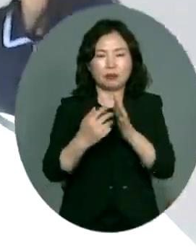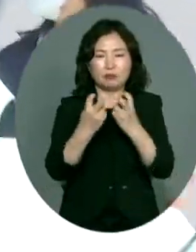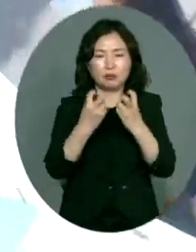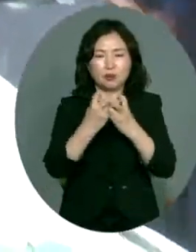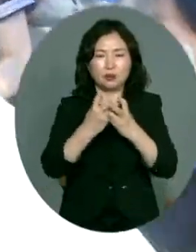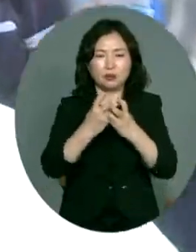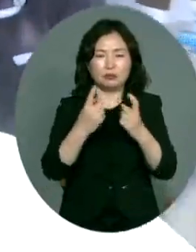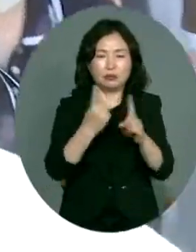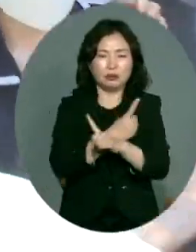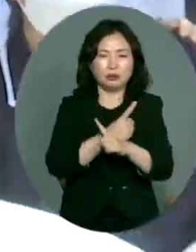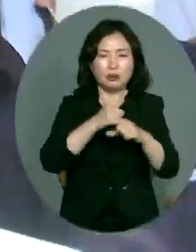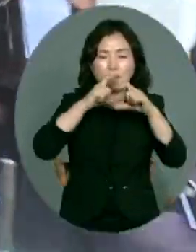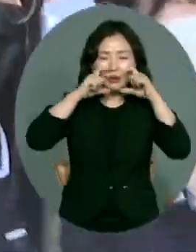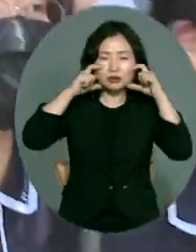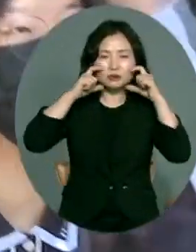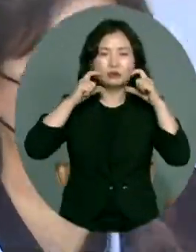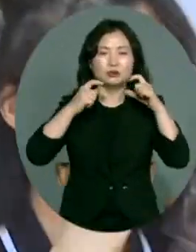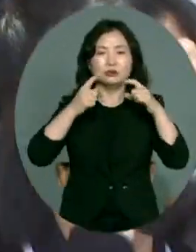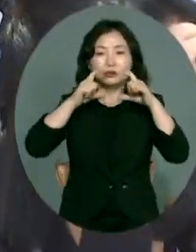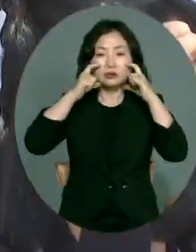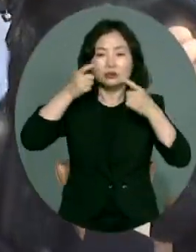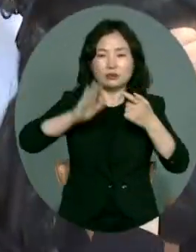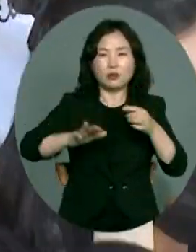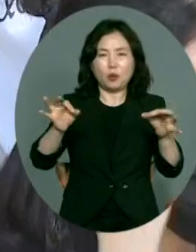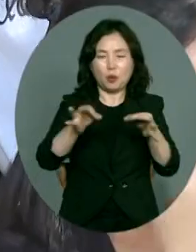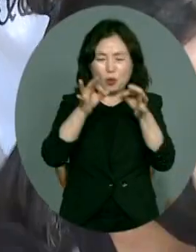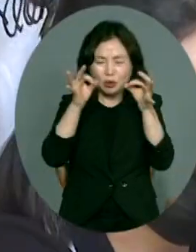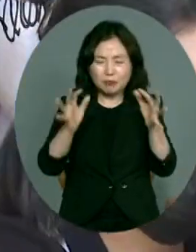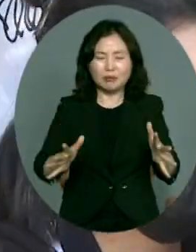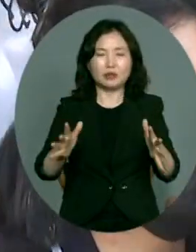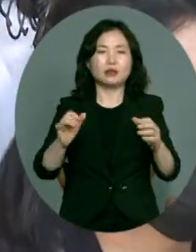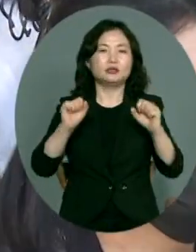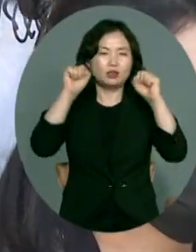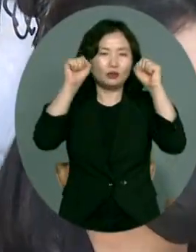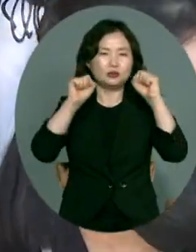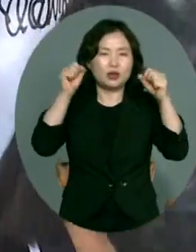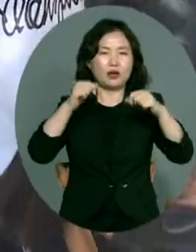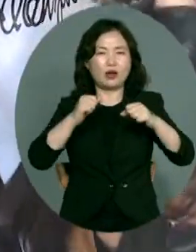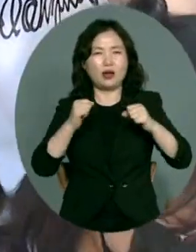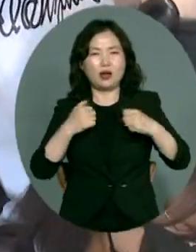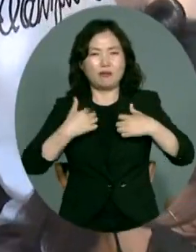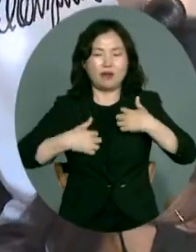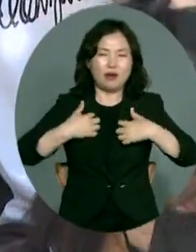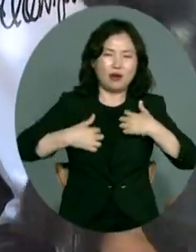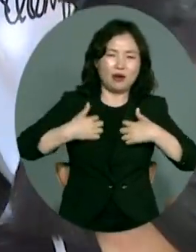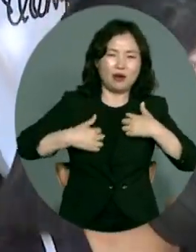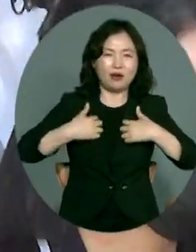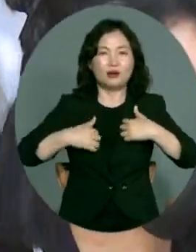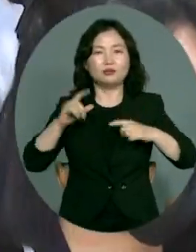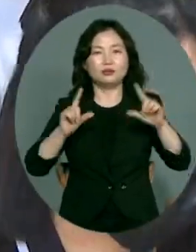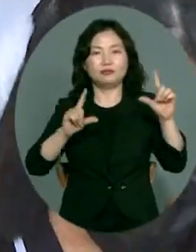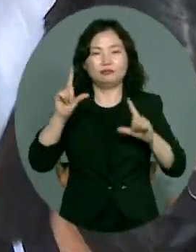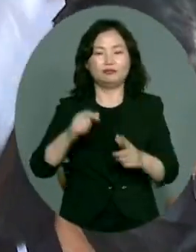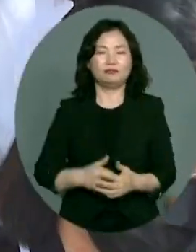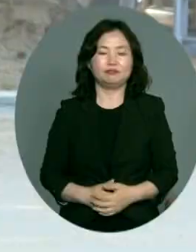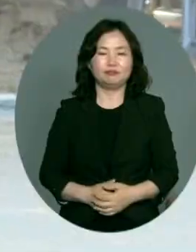아쉽게도 마스크를 써야 했지만 학생들은 오랜만에 열린 체육대회를 설레게 하고 마음껏 즐겼습니다